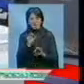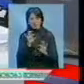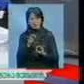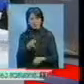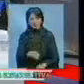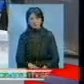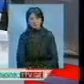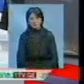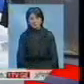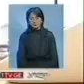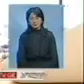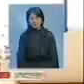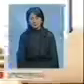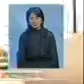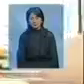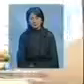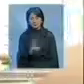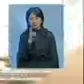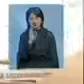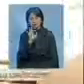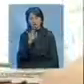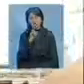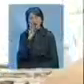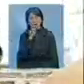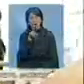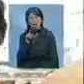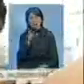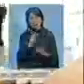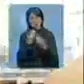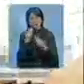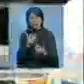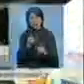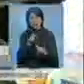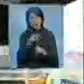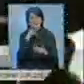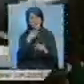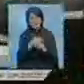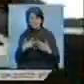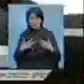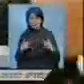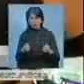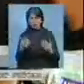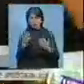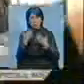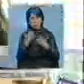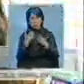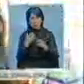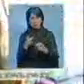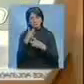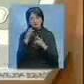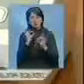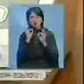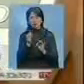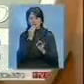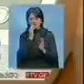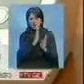ნახავთ. ჩეკო ქოიავა იმ ახალგაზრდების რიცხვს მიეკუთვნება, რომლებიც საკუთარ ჯანმრთელობაზე ზრუნავენ. გვიყვება, რომ სწორი